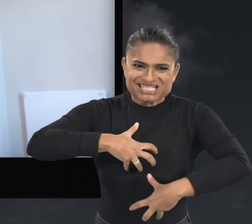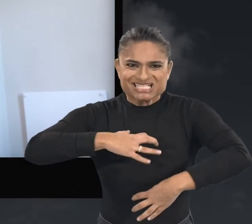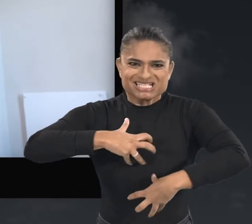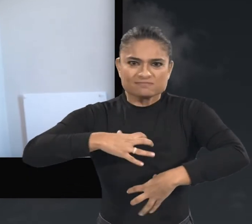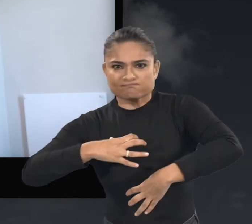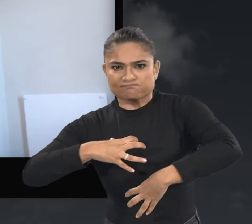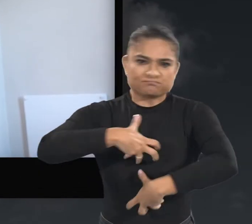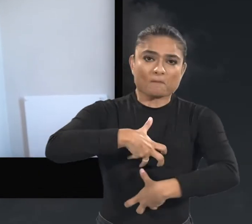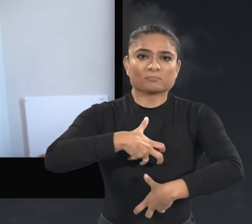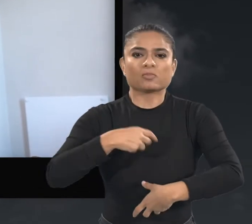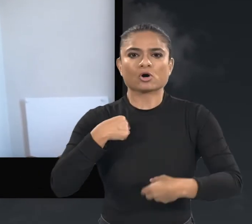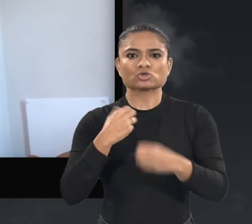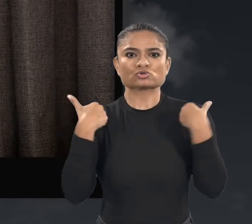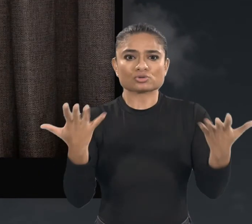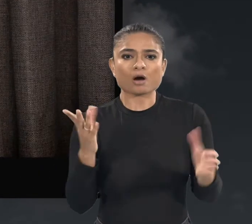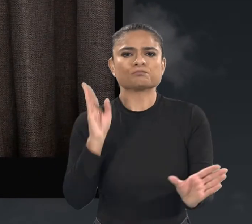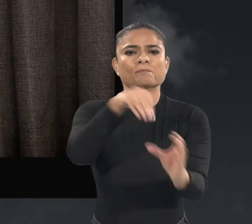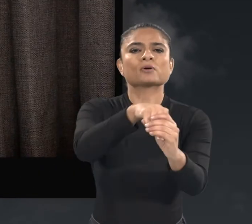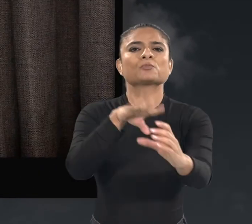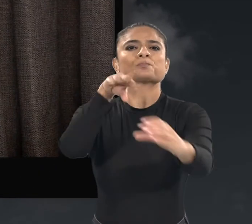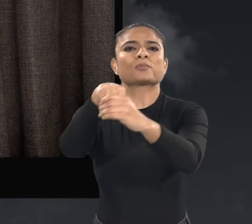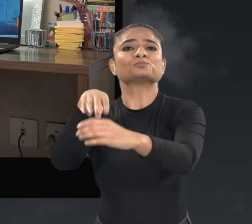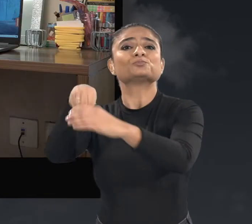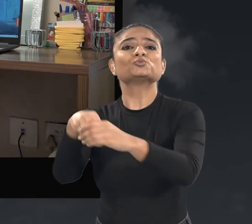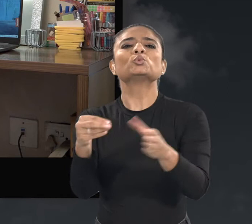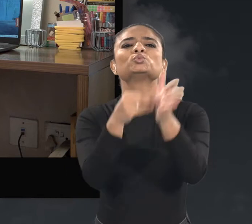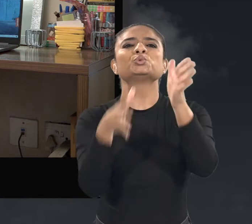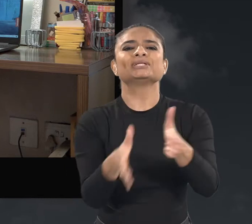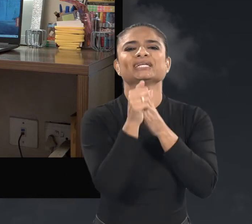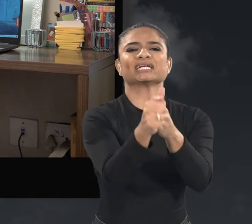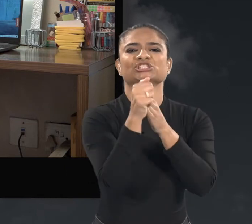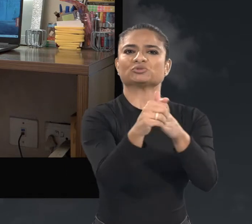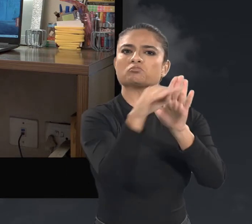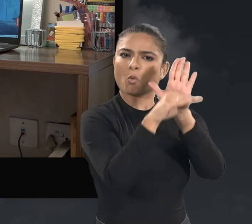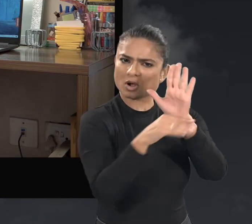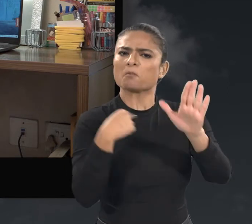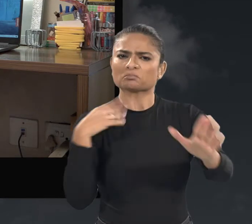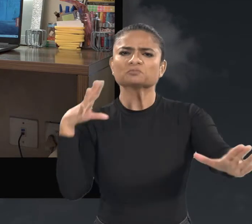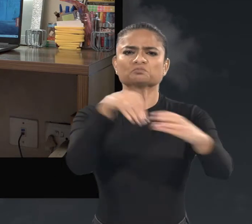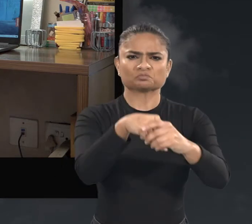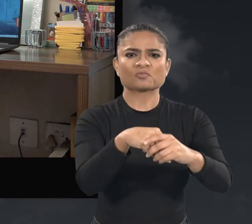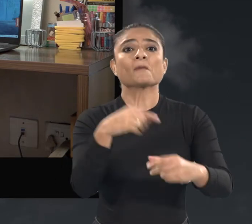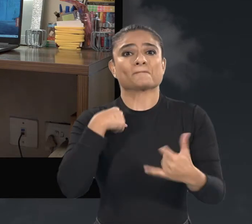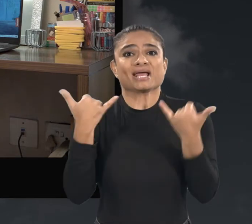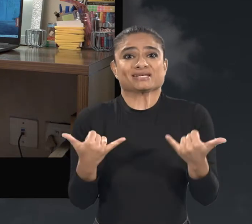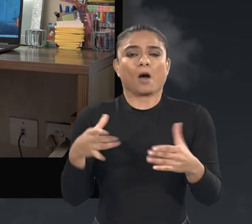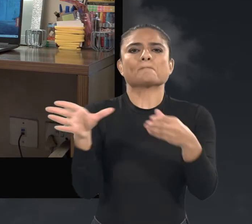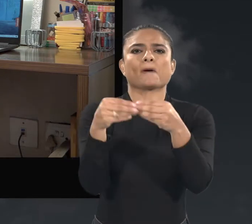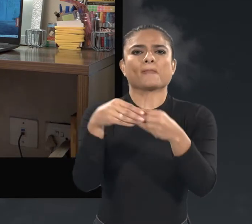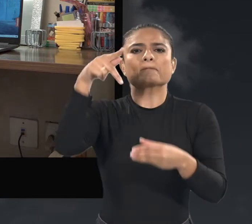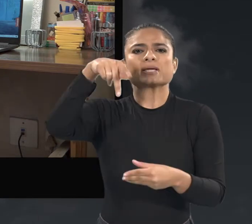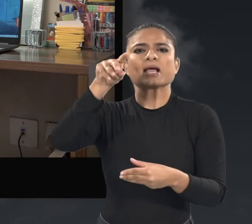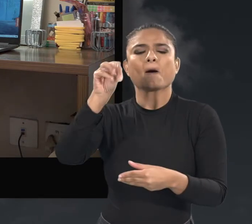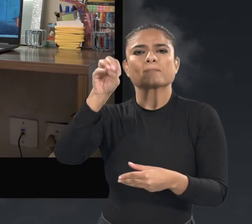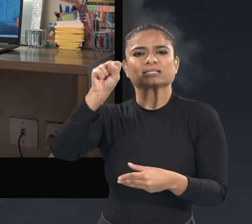moeilik om aan te pas en ek het toe later begin deelneem aan student leadership programme, soos